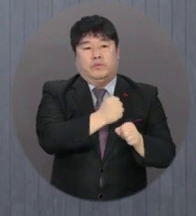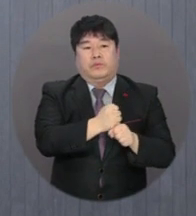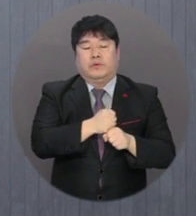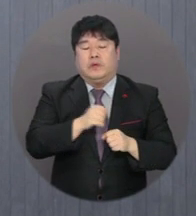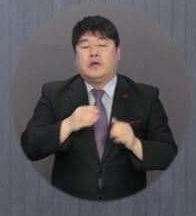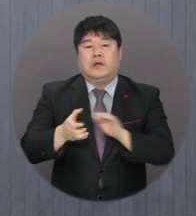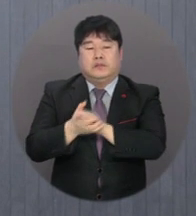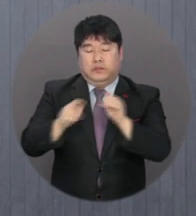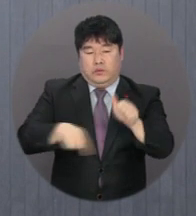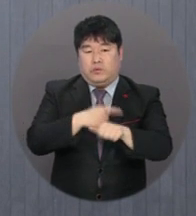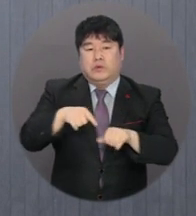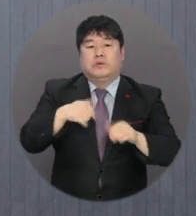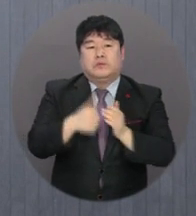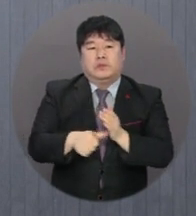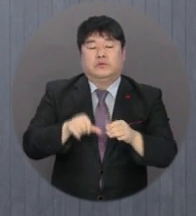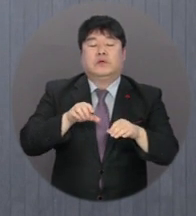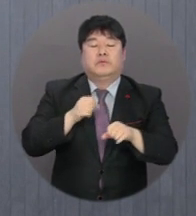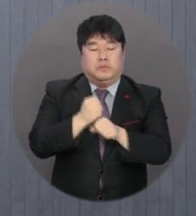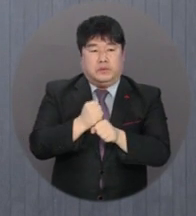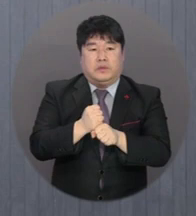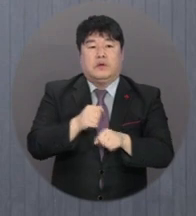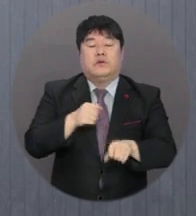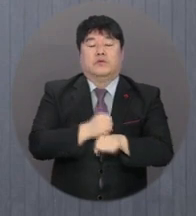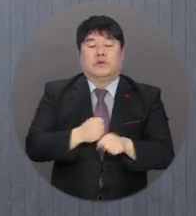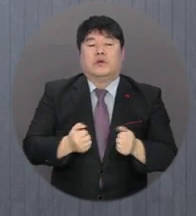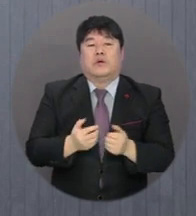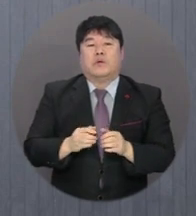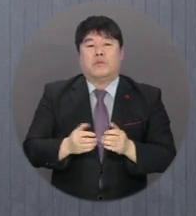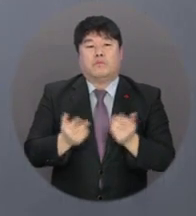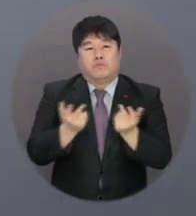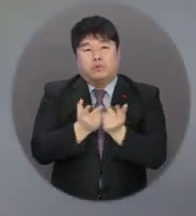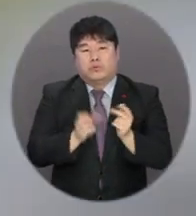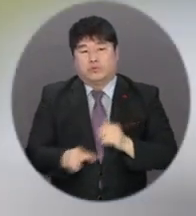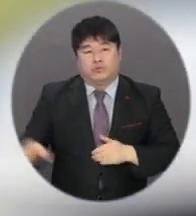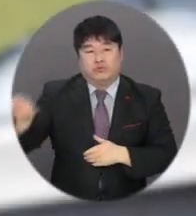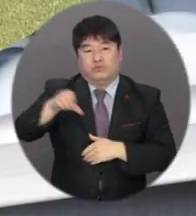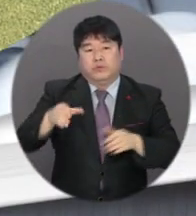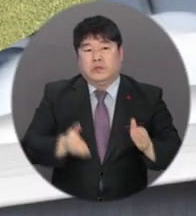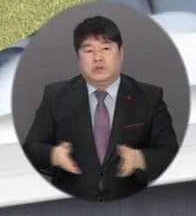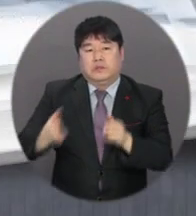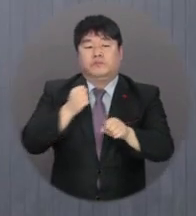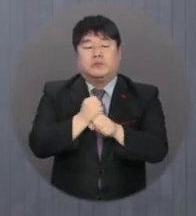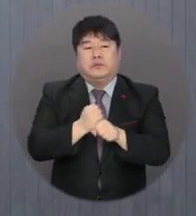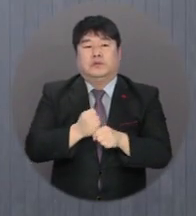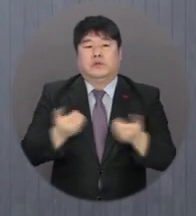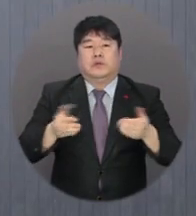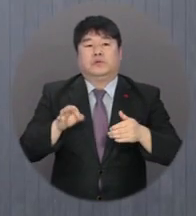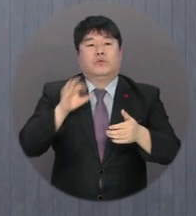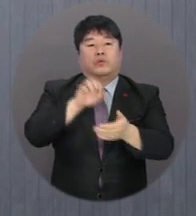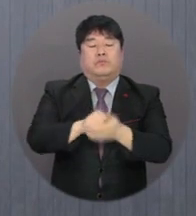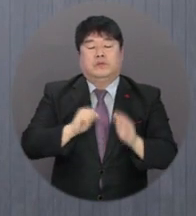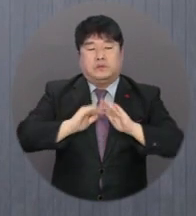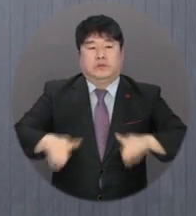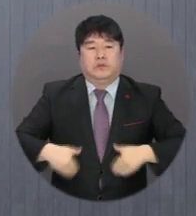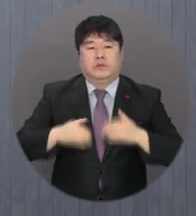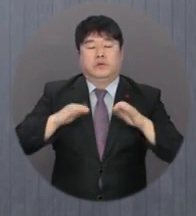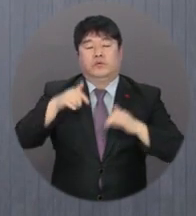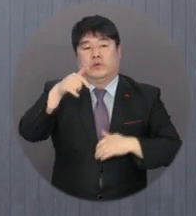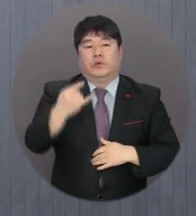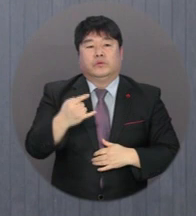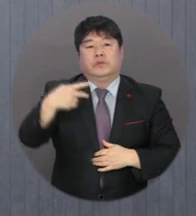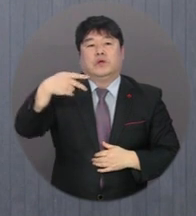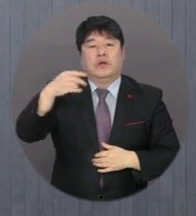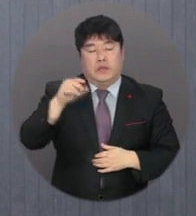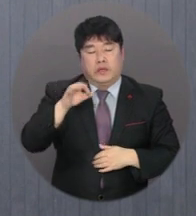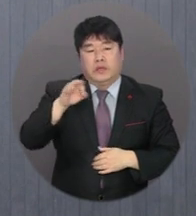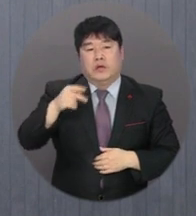친환경 자동차 부품 클러스터 구축, 북부순환도로 개설 등의 사업비가 확보됐고 전남의 경우는 국립심뇌혈관센터